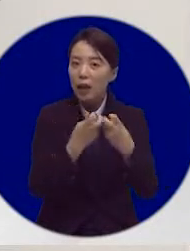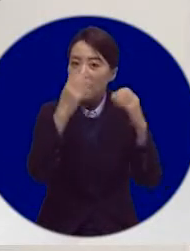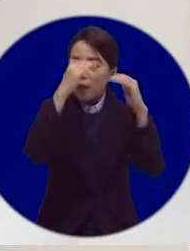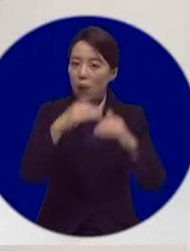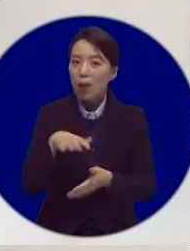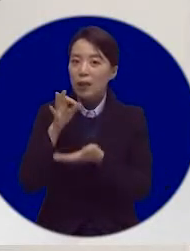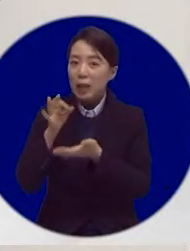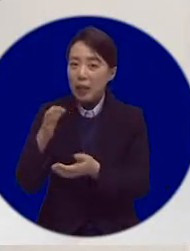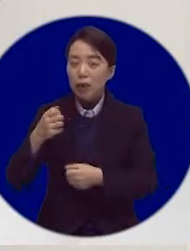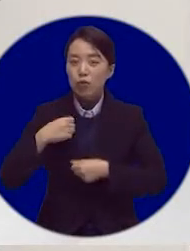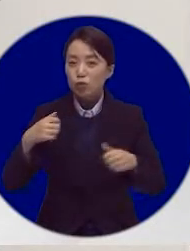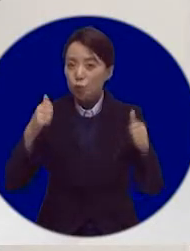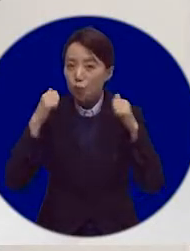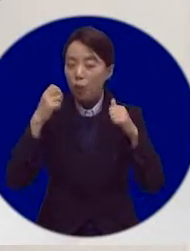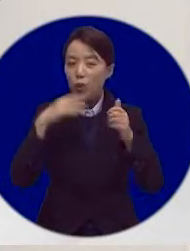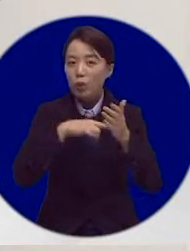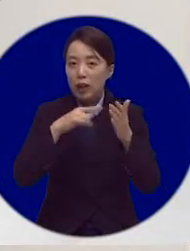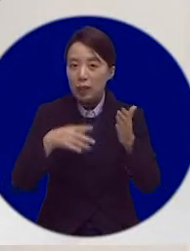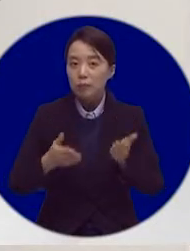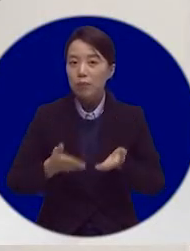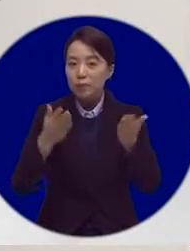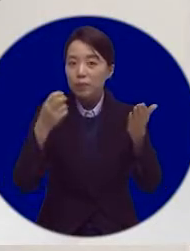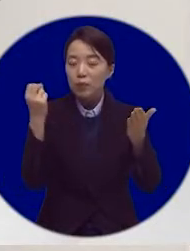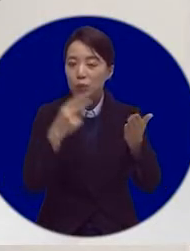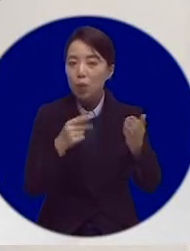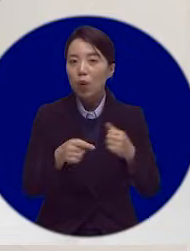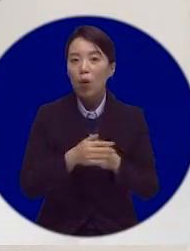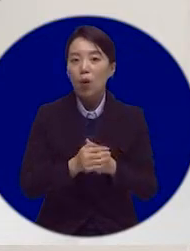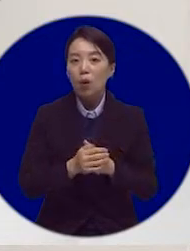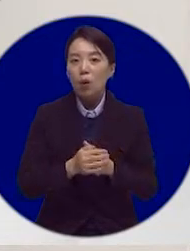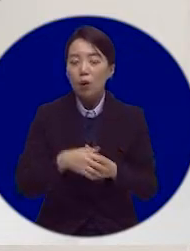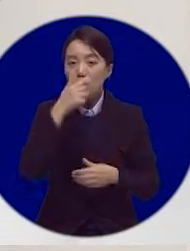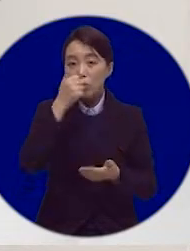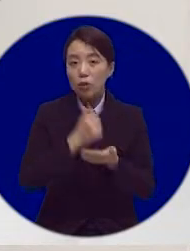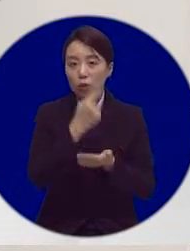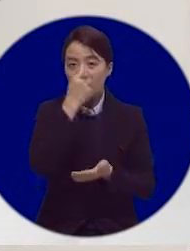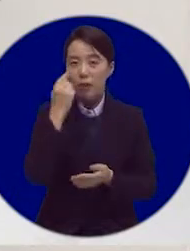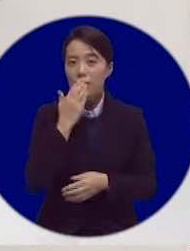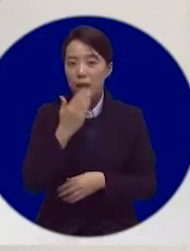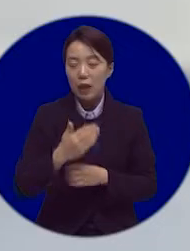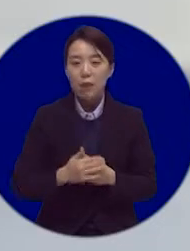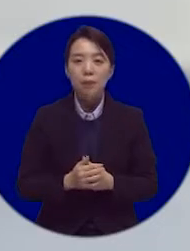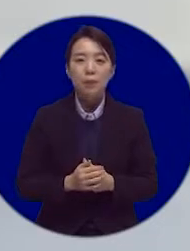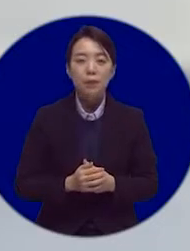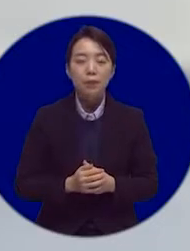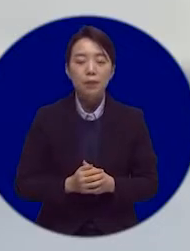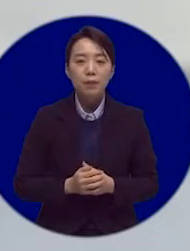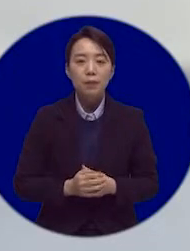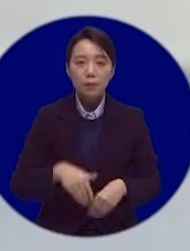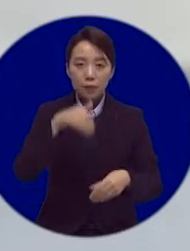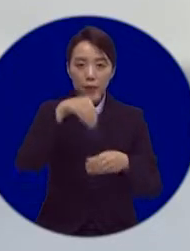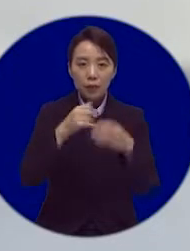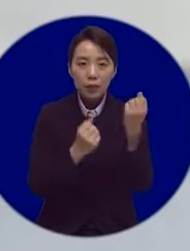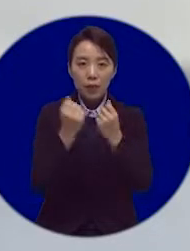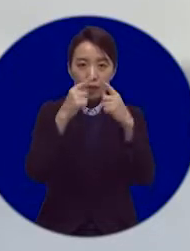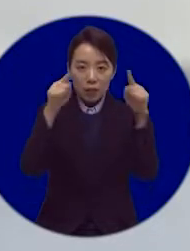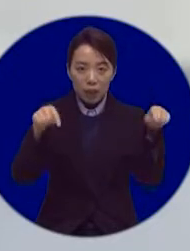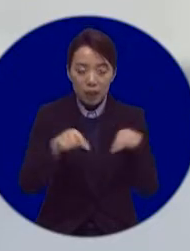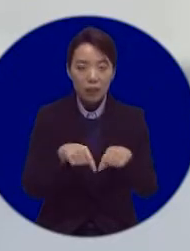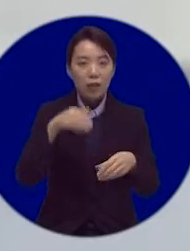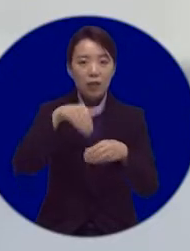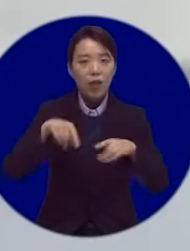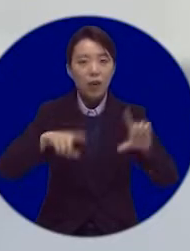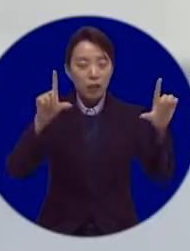재산 병역 사항, 세금 납부 및 체납 사항, 전과 기록 등을 확인할 수 있습니다. 투표 안내문에는